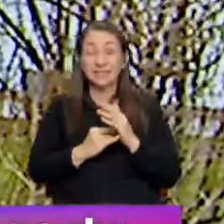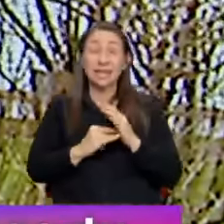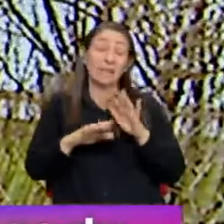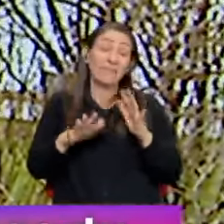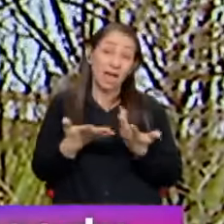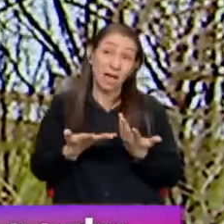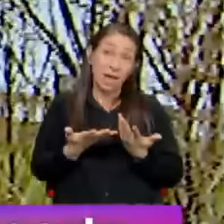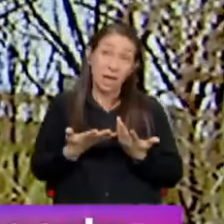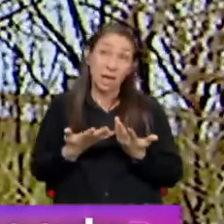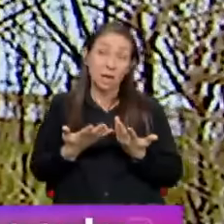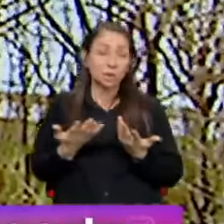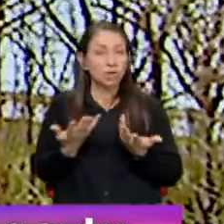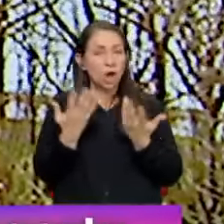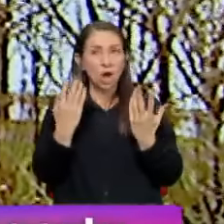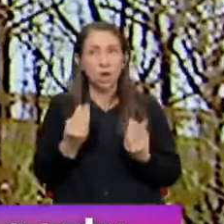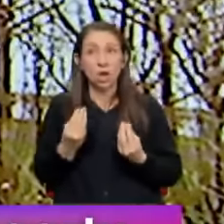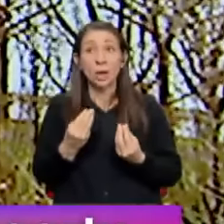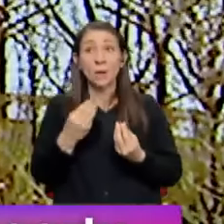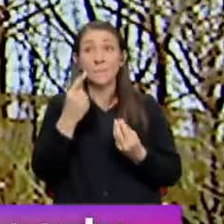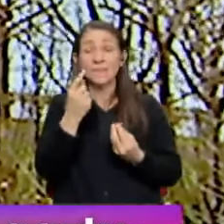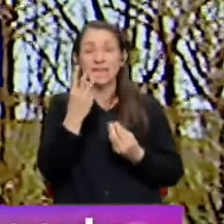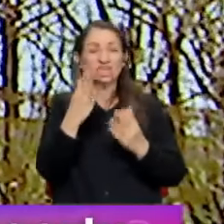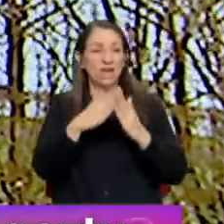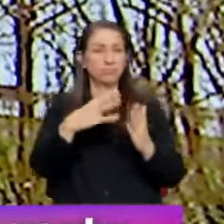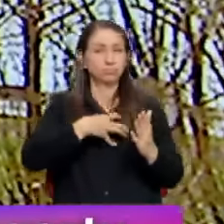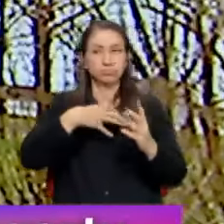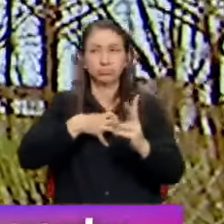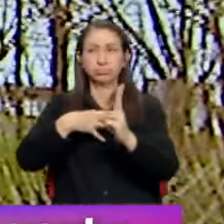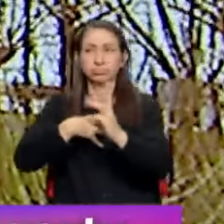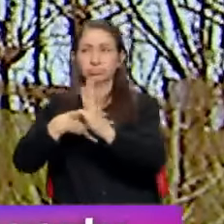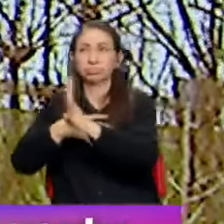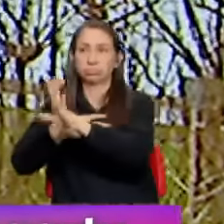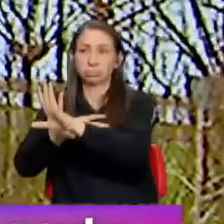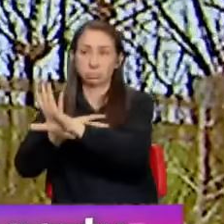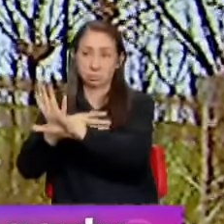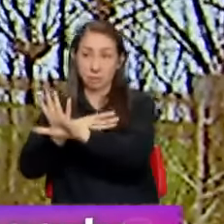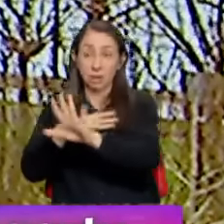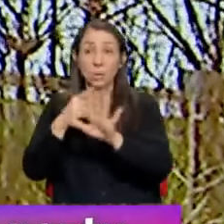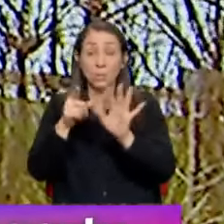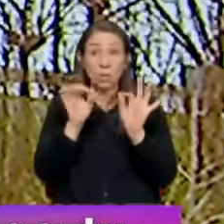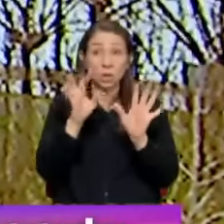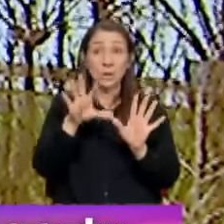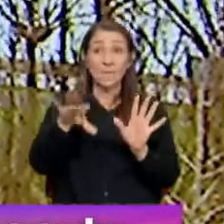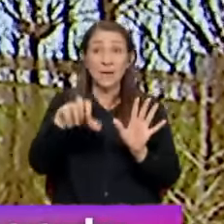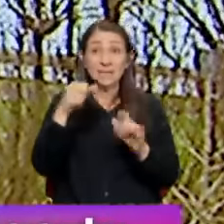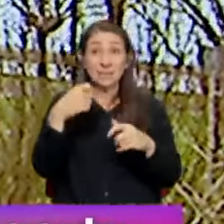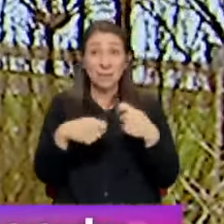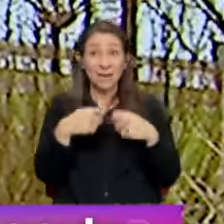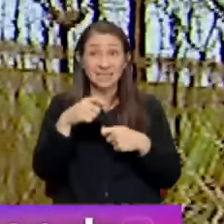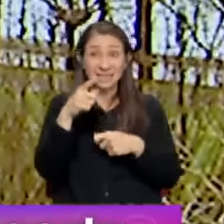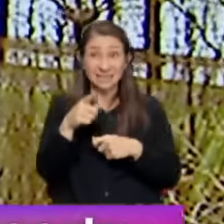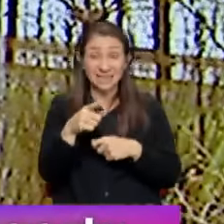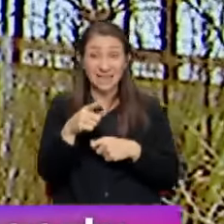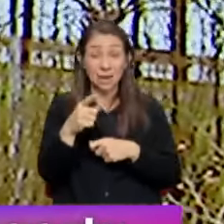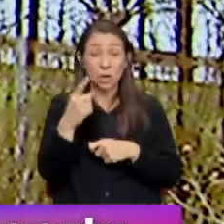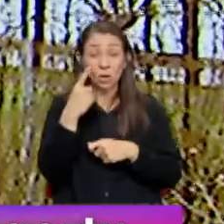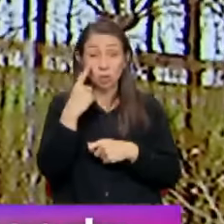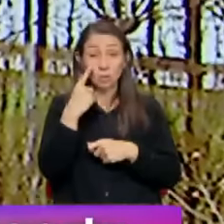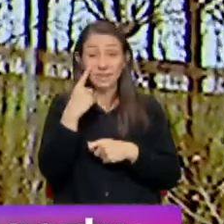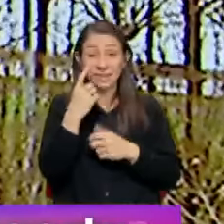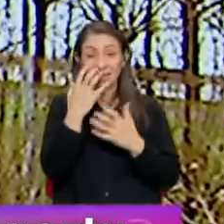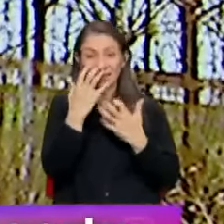Ya da durumunuz daha da iyi. Birkaç tane eviniz var. Bu durumda Merkez Bankası'nın da